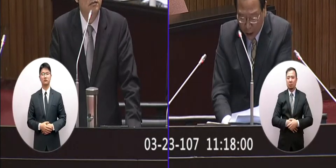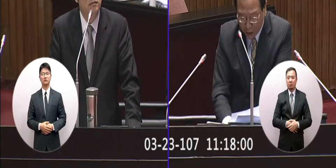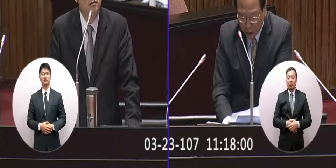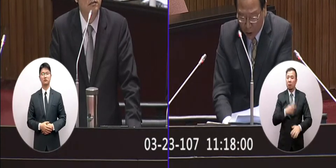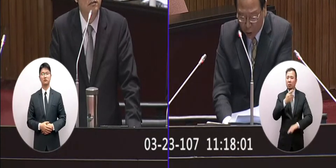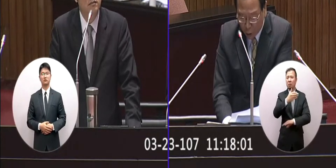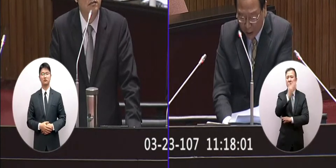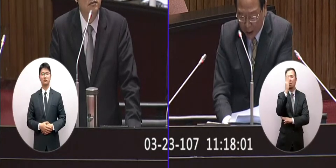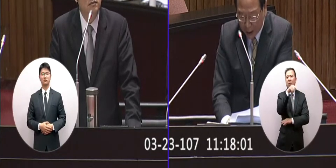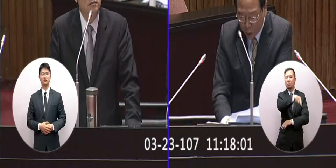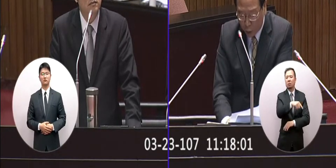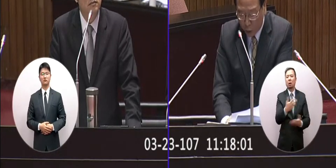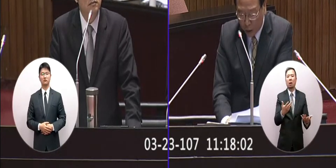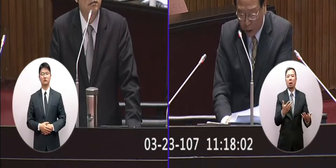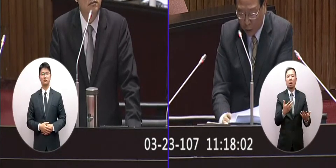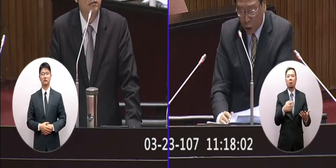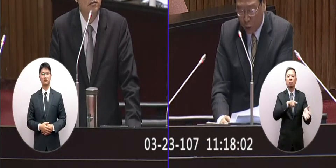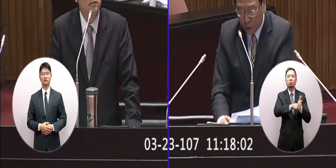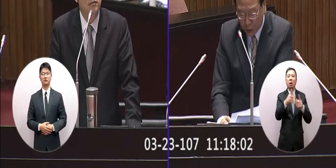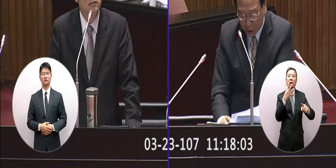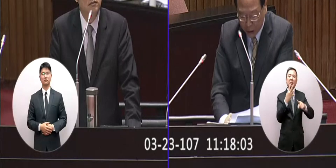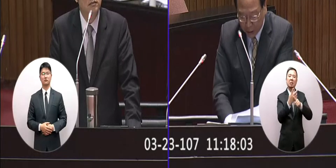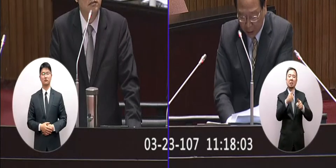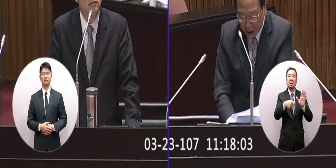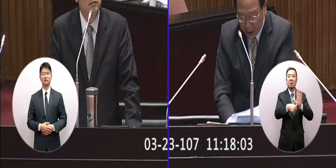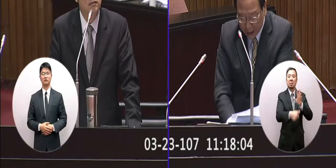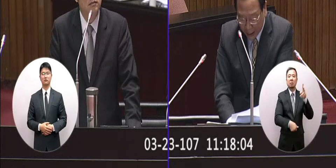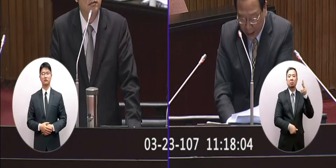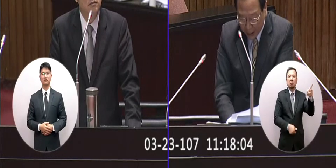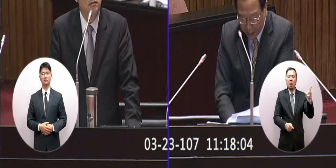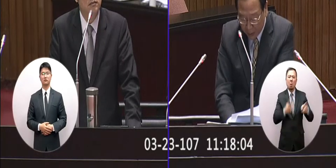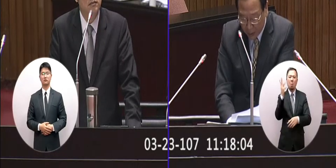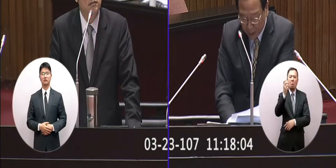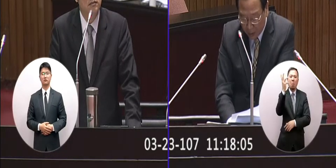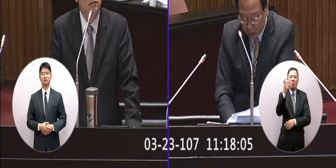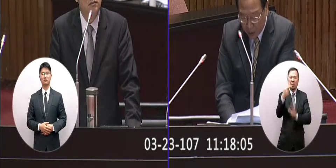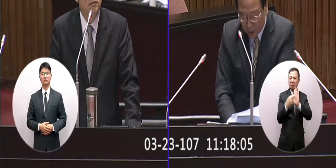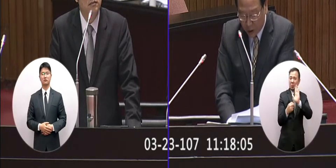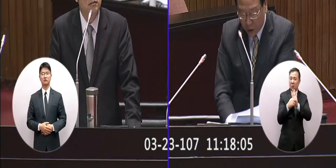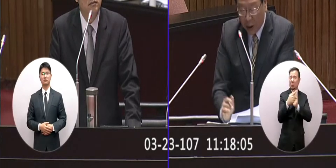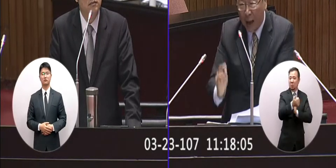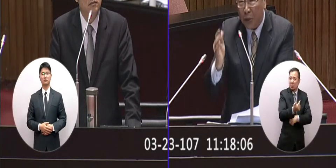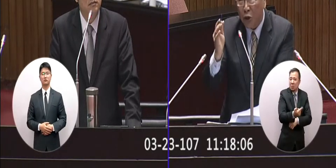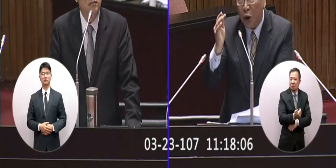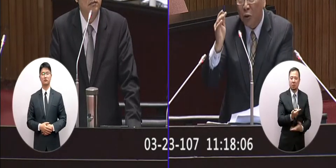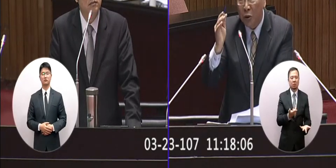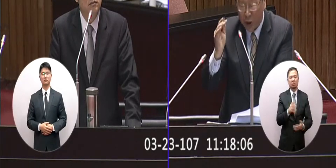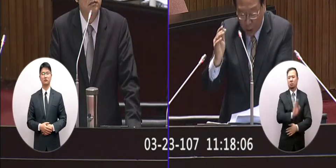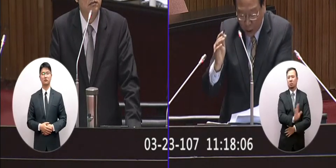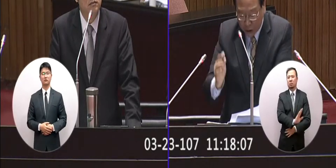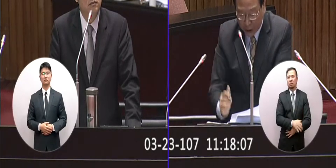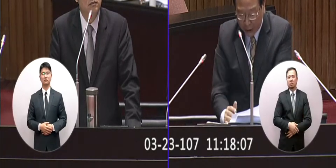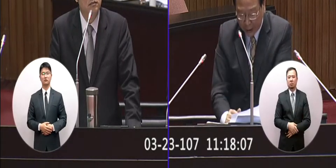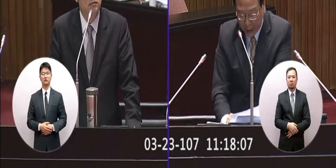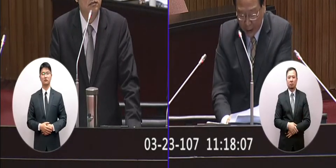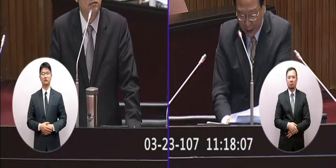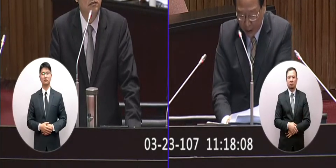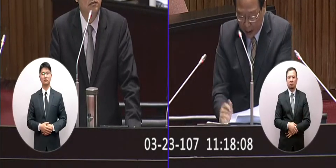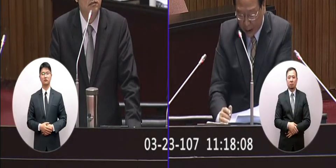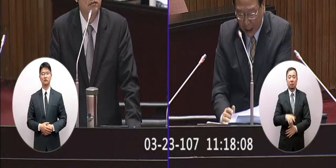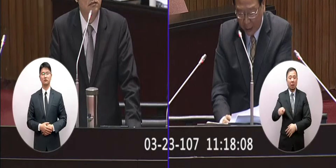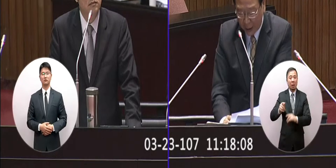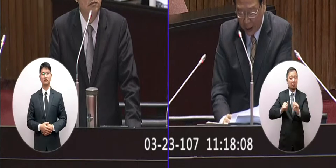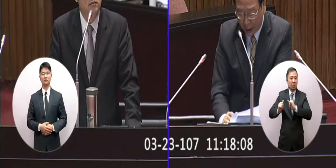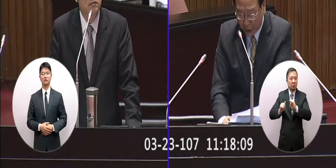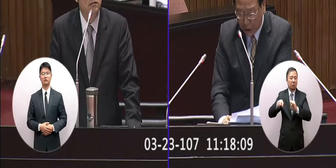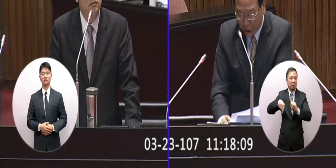政府不要只用专业的术语来说服民众接受，这样的以和民众生活的经验呐、